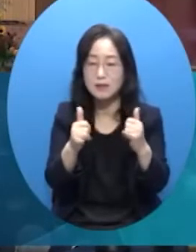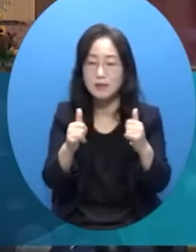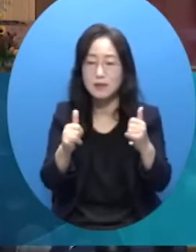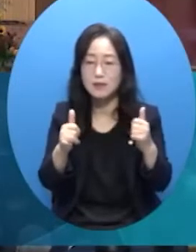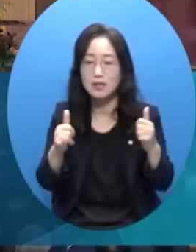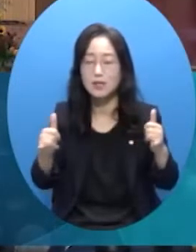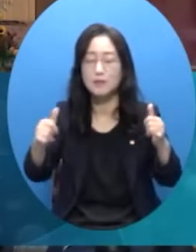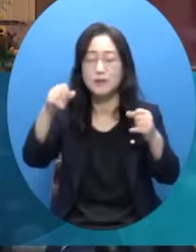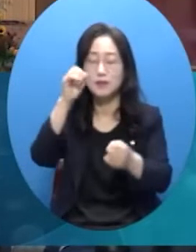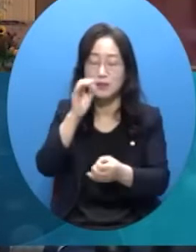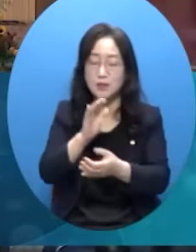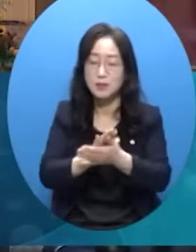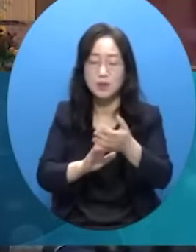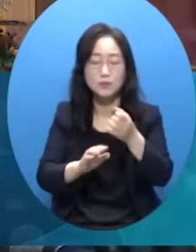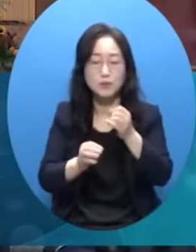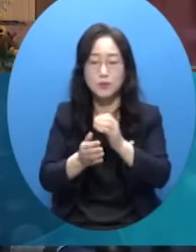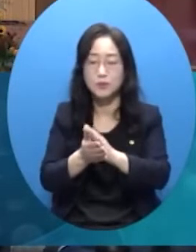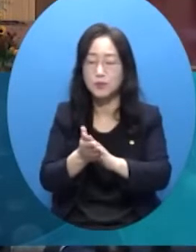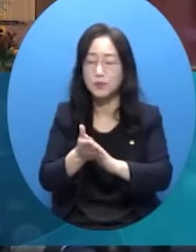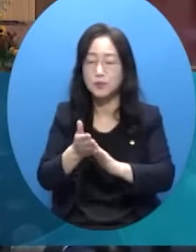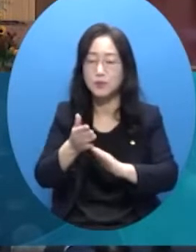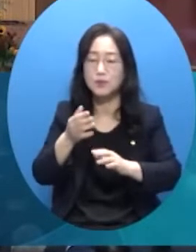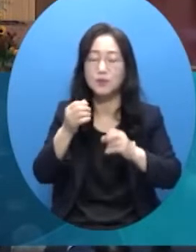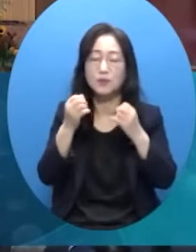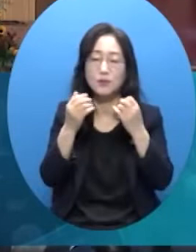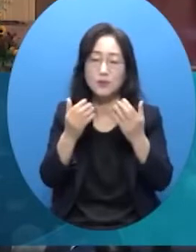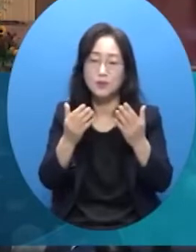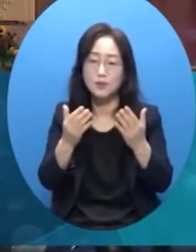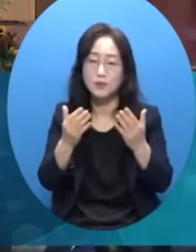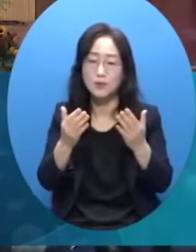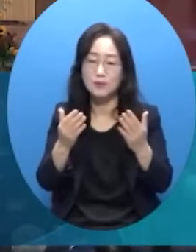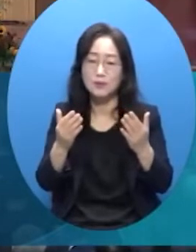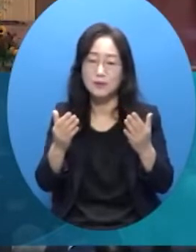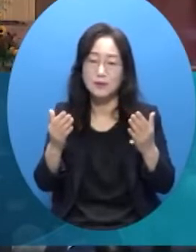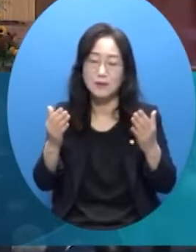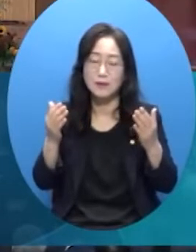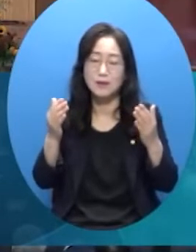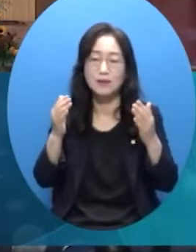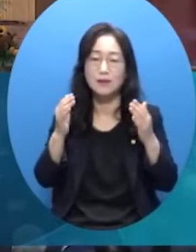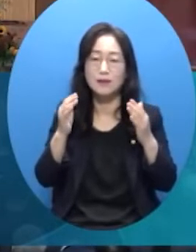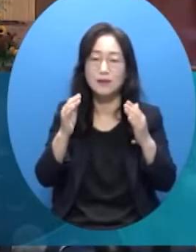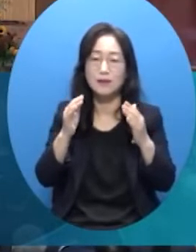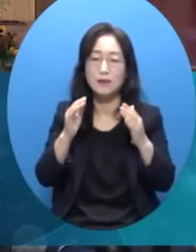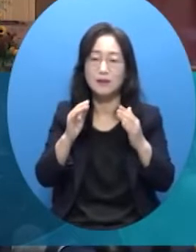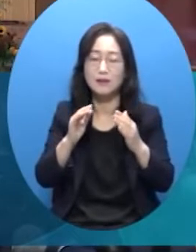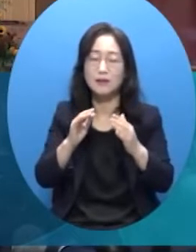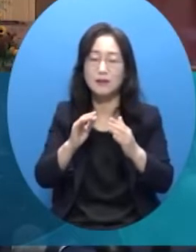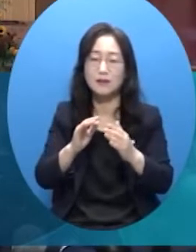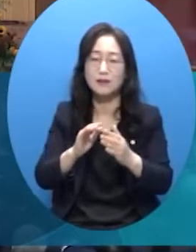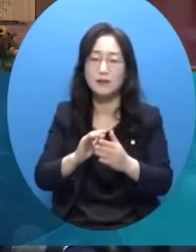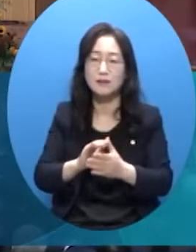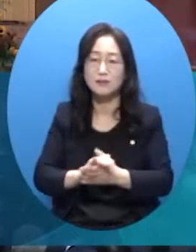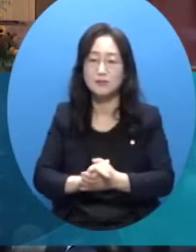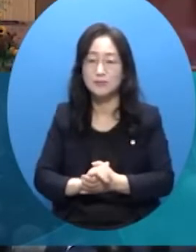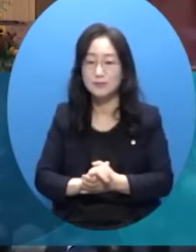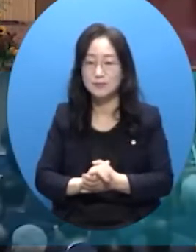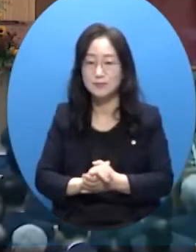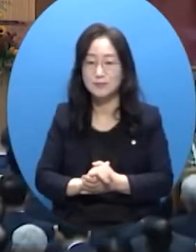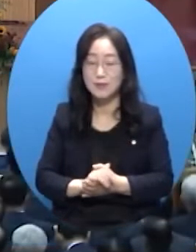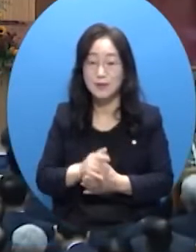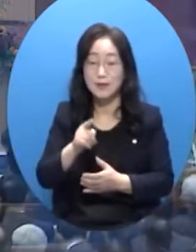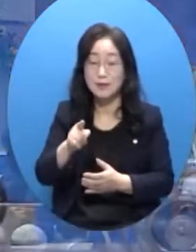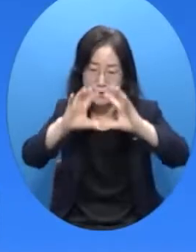우린 잘못된 신앙생활을 하고 있는 것입니다. 이제 우리가 서로 사랑하고 용서하며 살아가는 하나님의 자녀들이 되어야 할